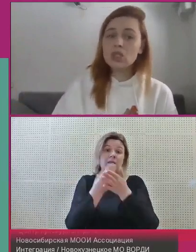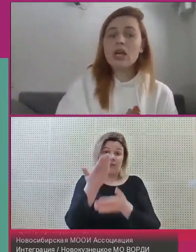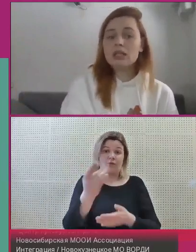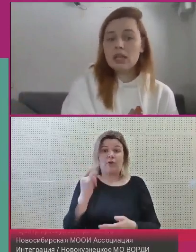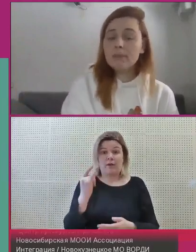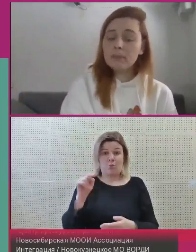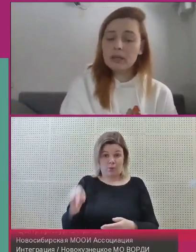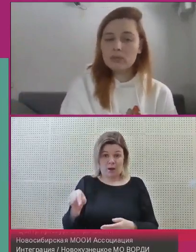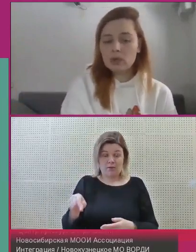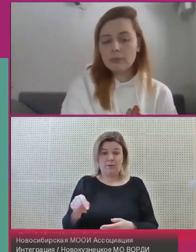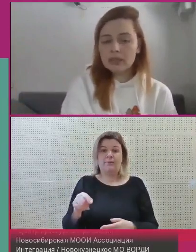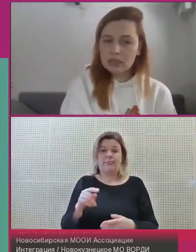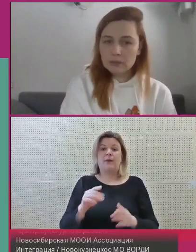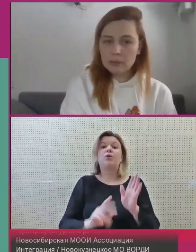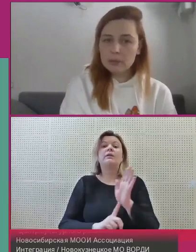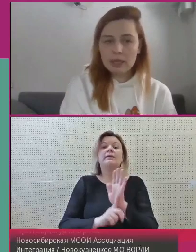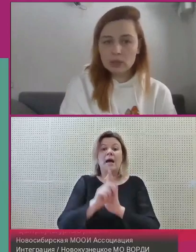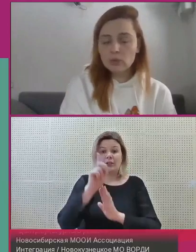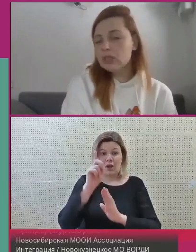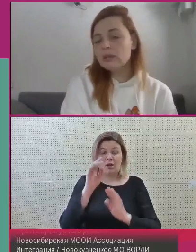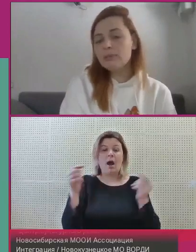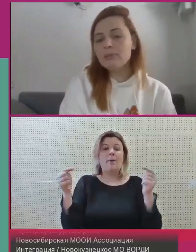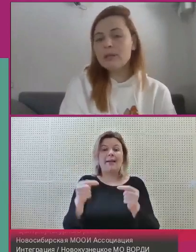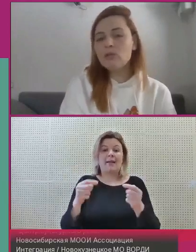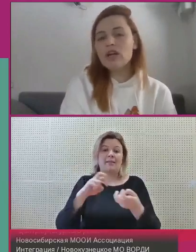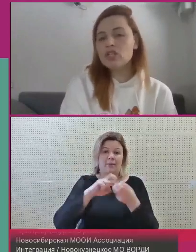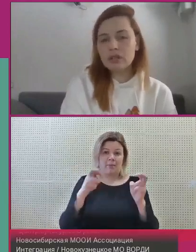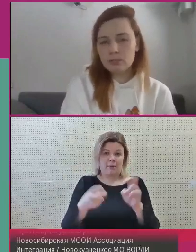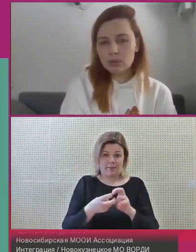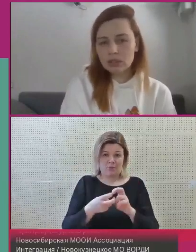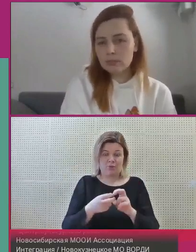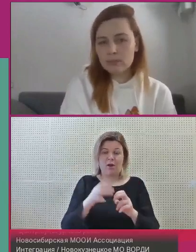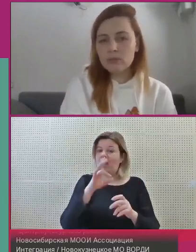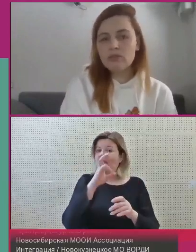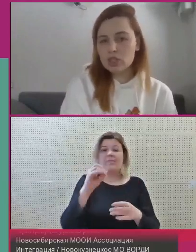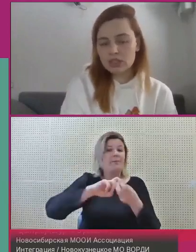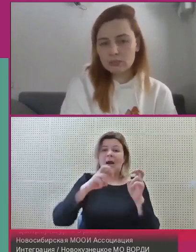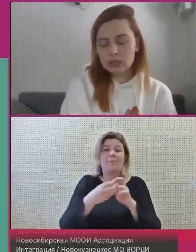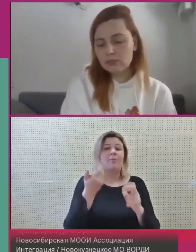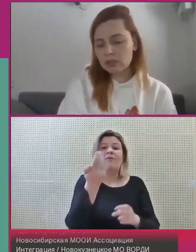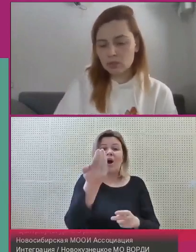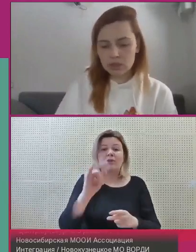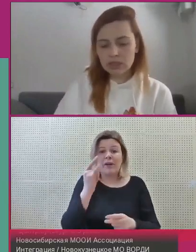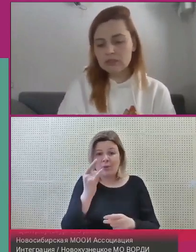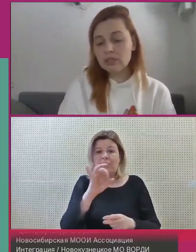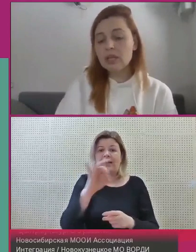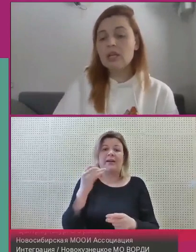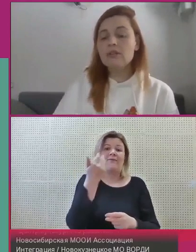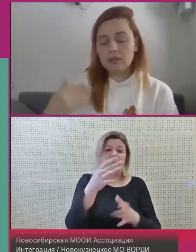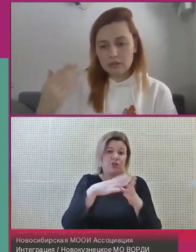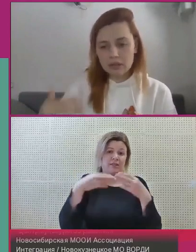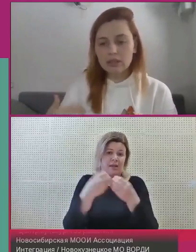Только сначала, да, по первому определите проблематику, не проблему вашего ребенка, не проблему вашей семьи, потому что если